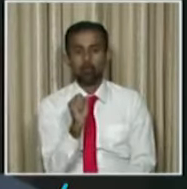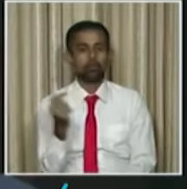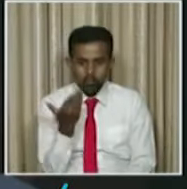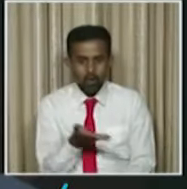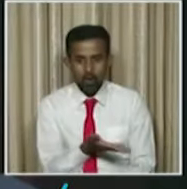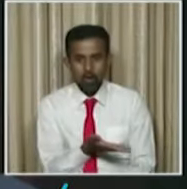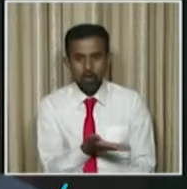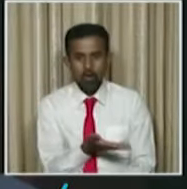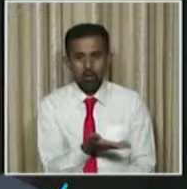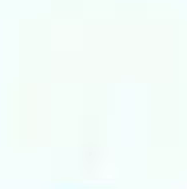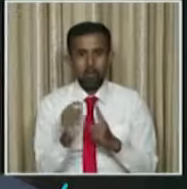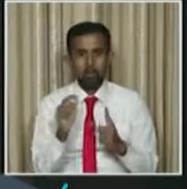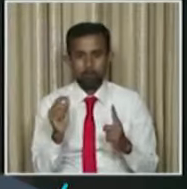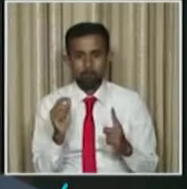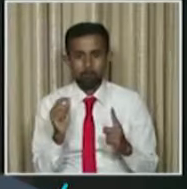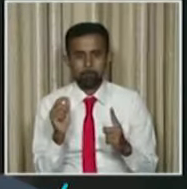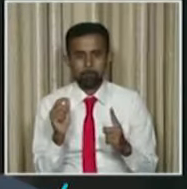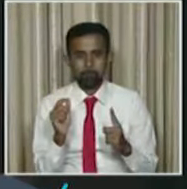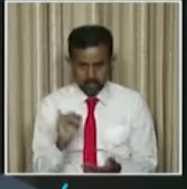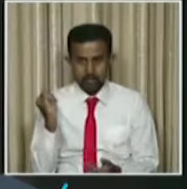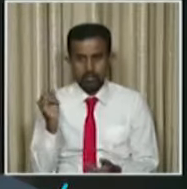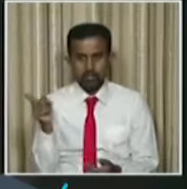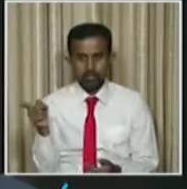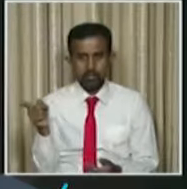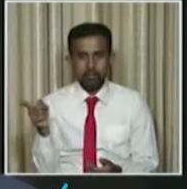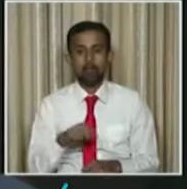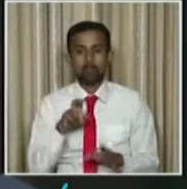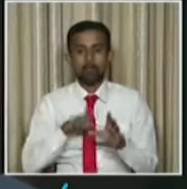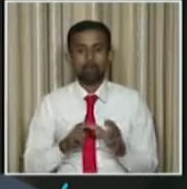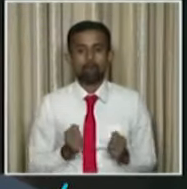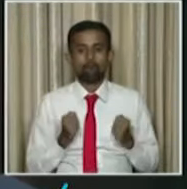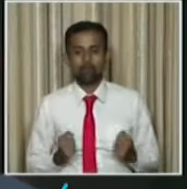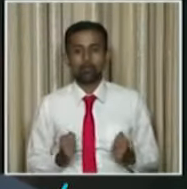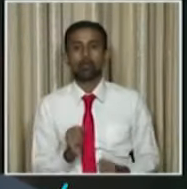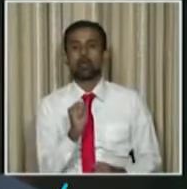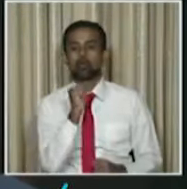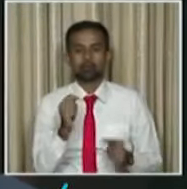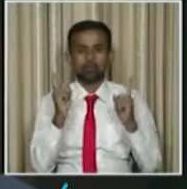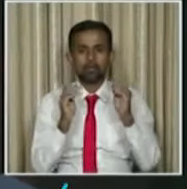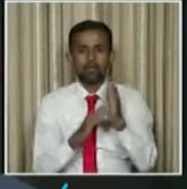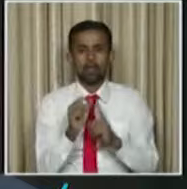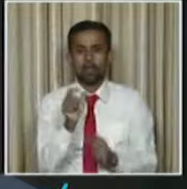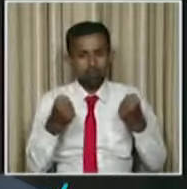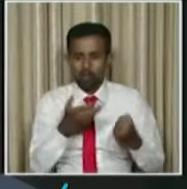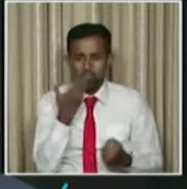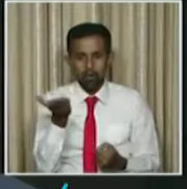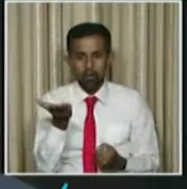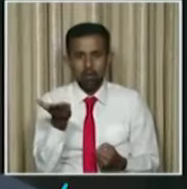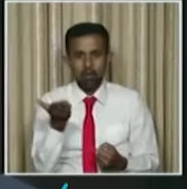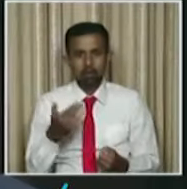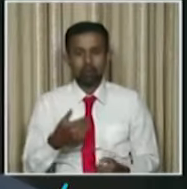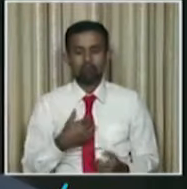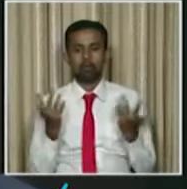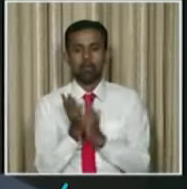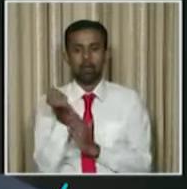එන්න පුළුවන් ද? එයා පාර්ලිමේන්තුවේ නිත්‍ය නිලධාරියෙක්ද? කොහොමද මෙහෙම කරන්නේ? මං අහන්න කැමතියි මේ ක්‍රීඩා මැතිතුමා කොහොමද එහෙම වාඩි වෙන්නේ? එතන මට නැති